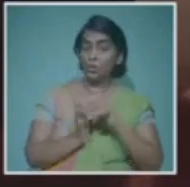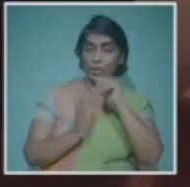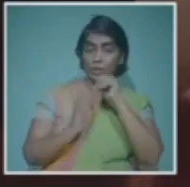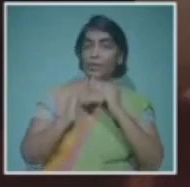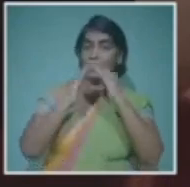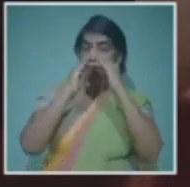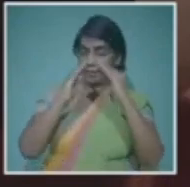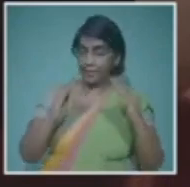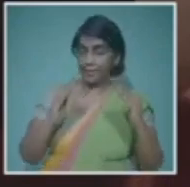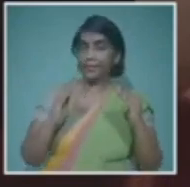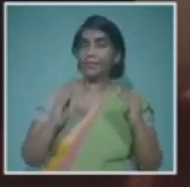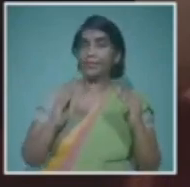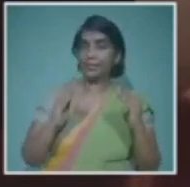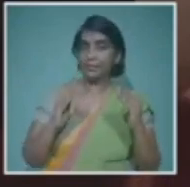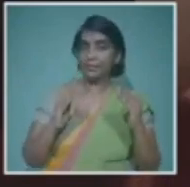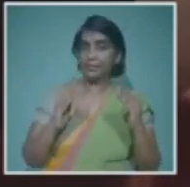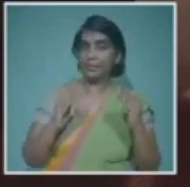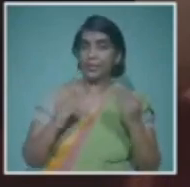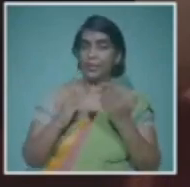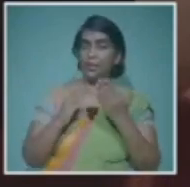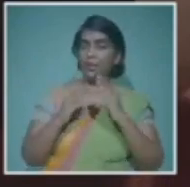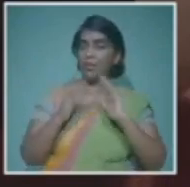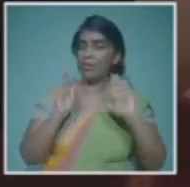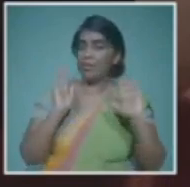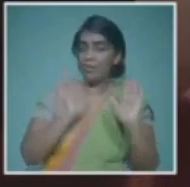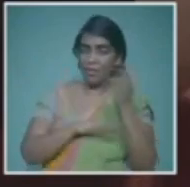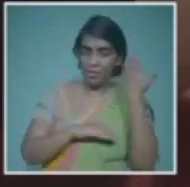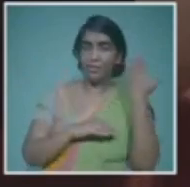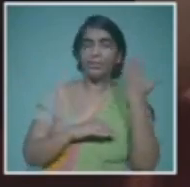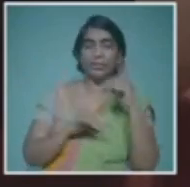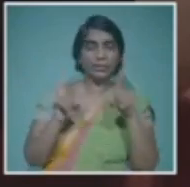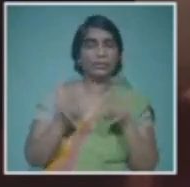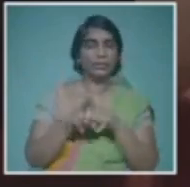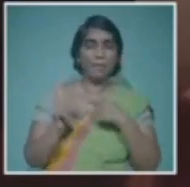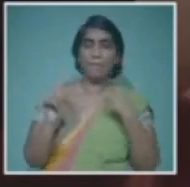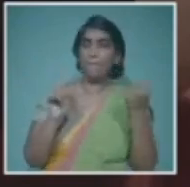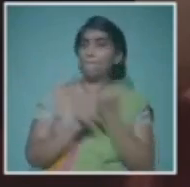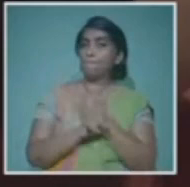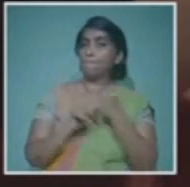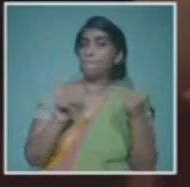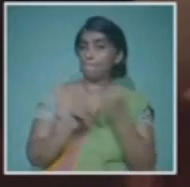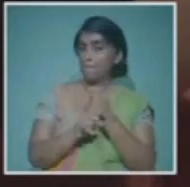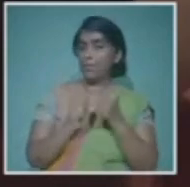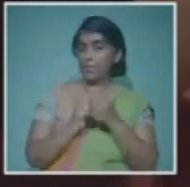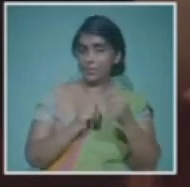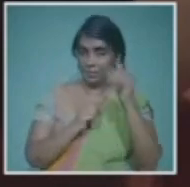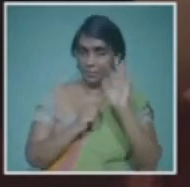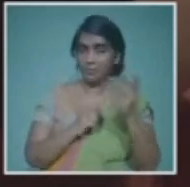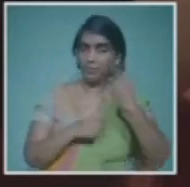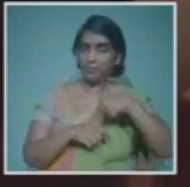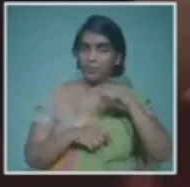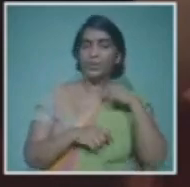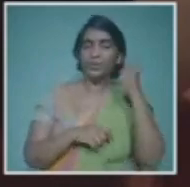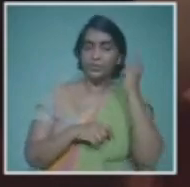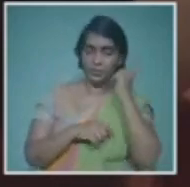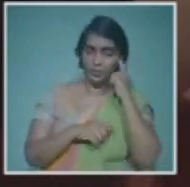නිවසෙන් බැහැර වෙන තත්වයට බලපෑමක් සිදුණු බව අපි සියලු